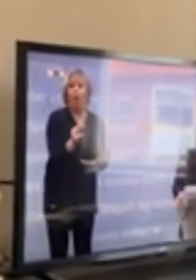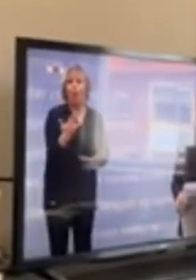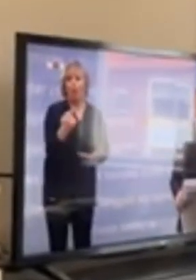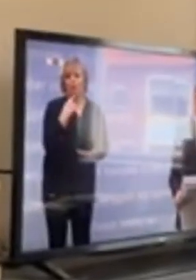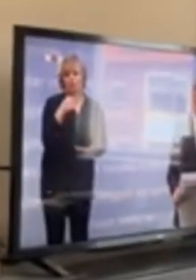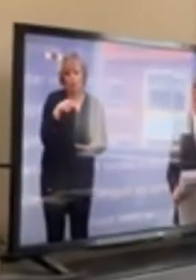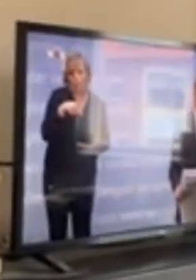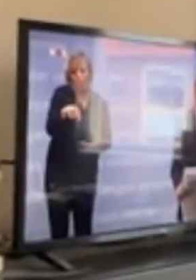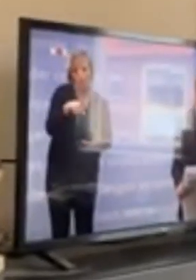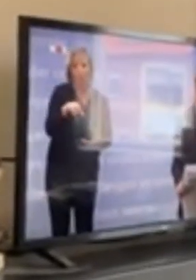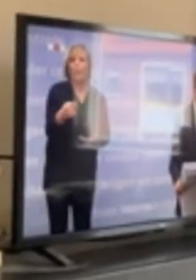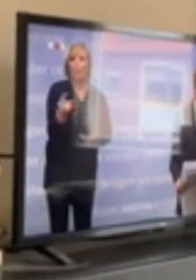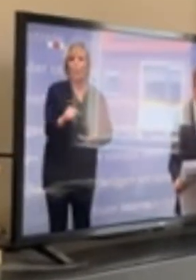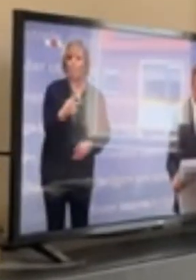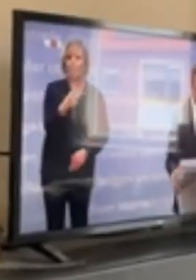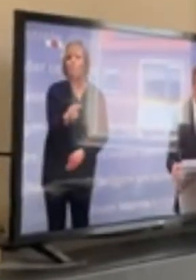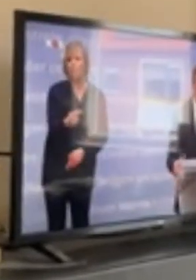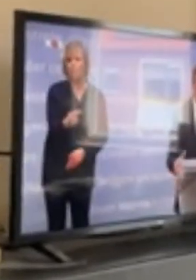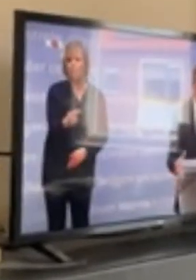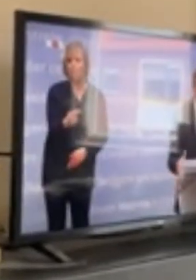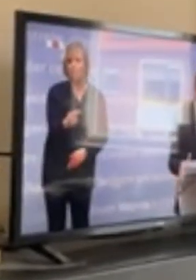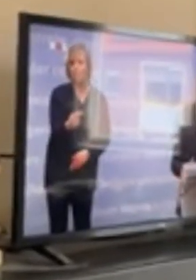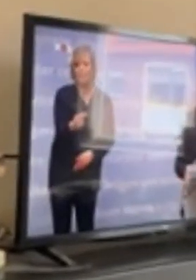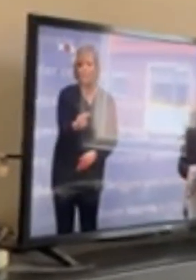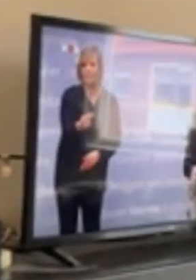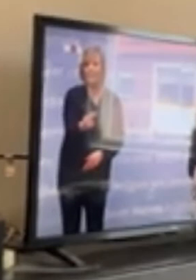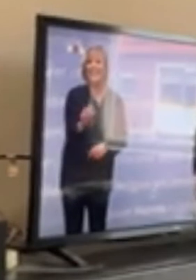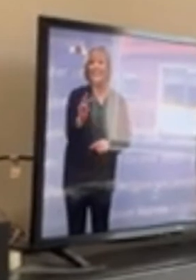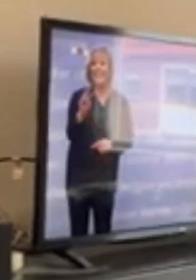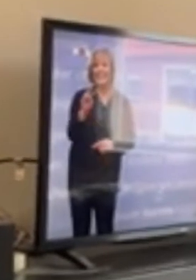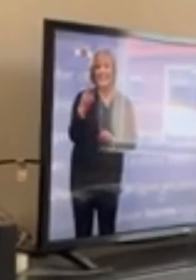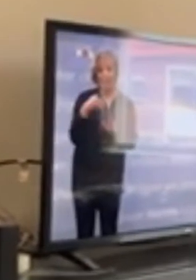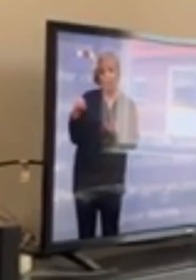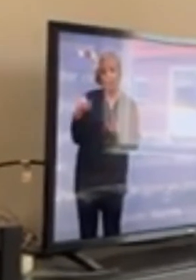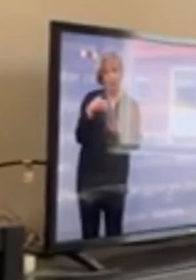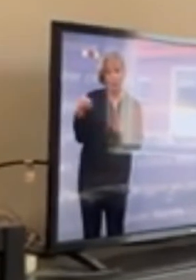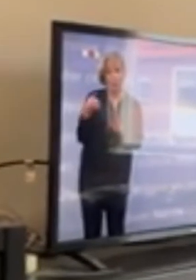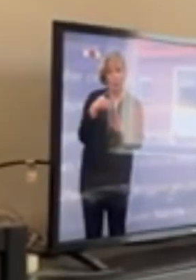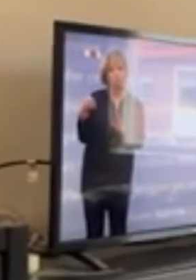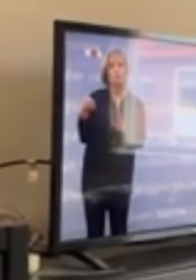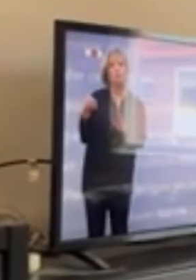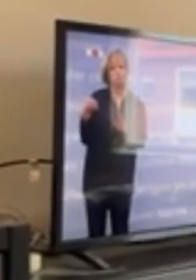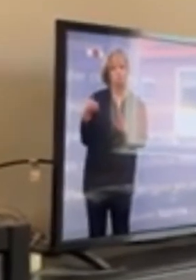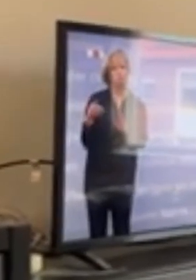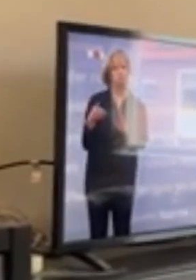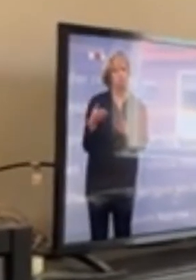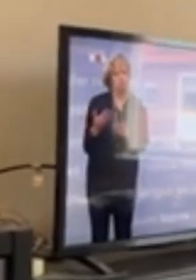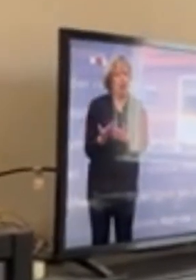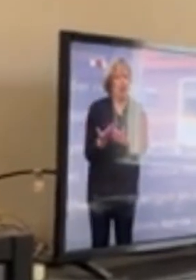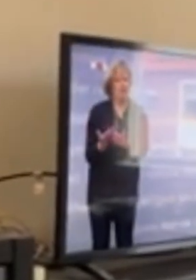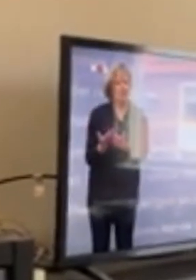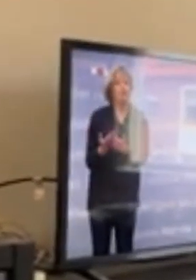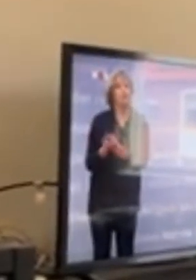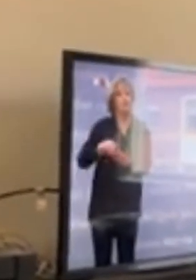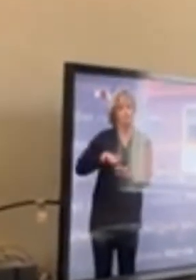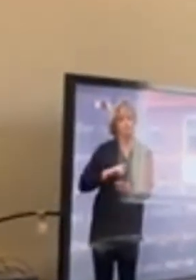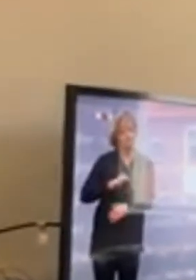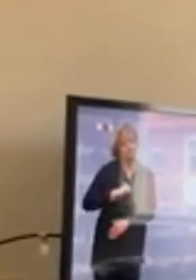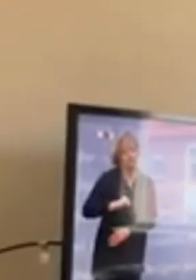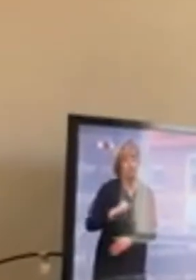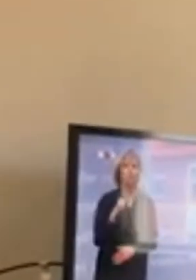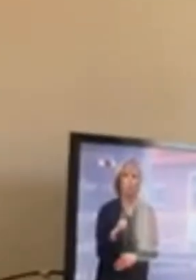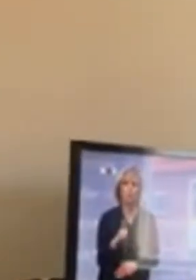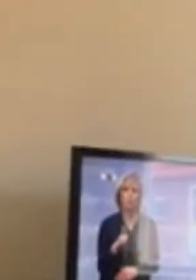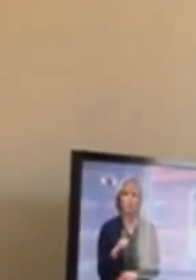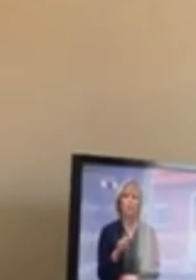ingepland om ingeprikt te worden. De derde golf die onderstreept waarom we alles op alles zetten om zo snel mogelijk te gaan. En daarin maken we een